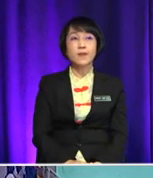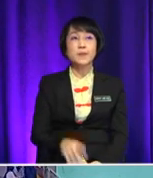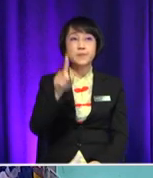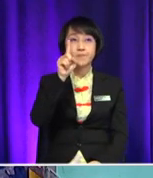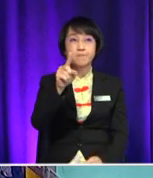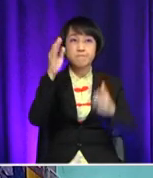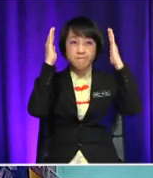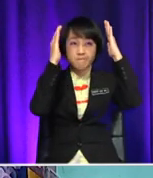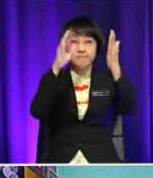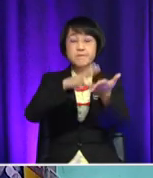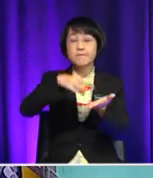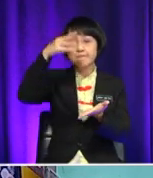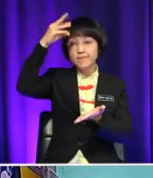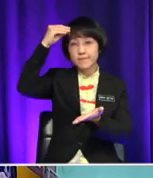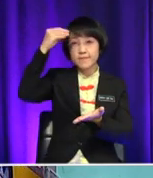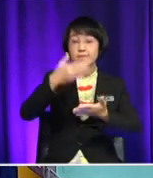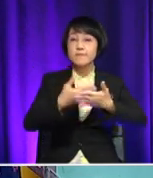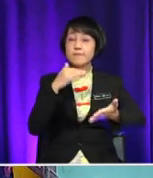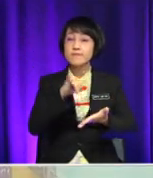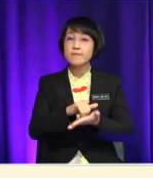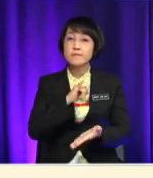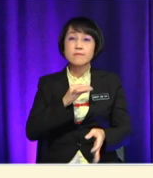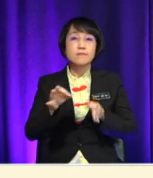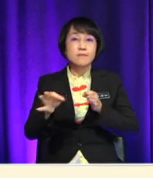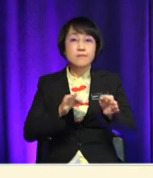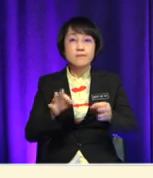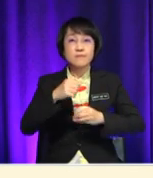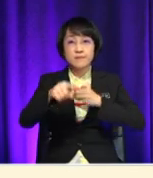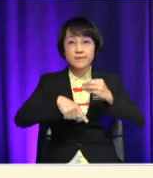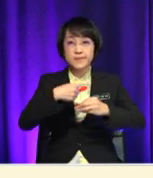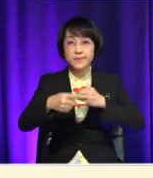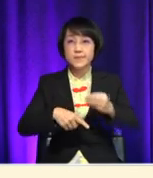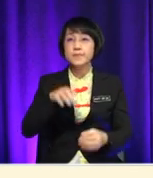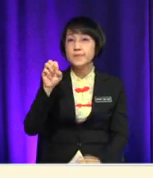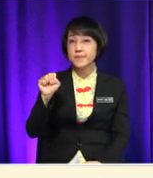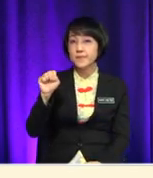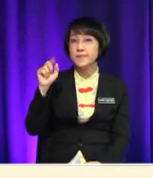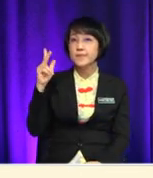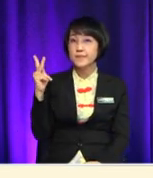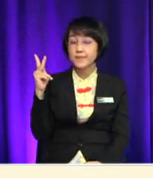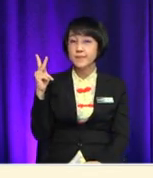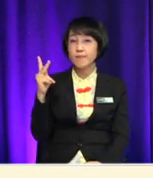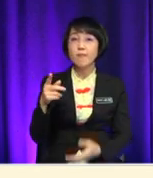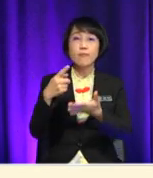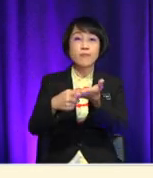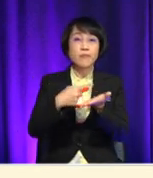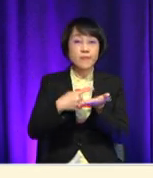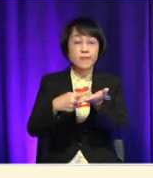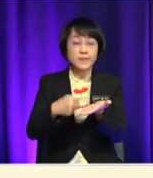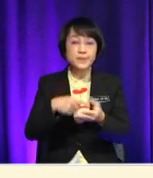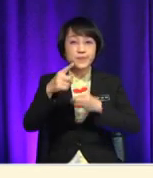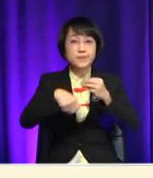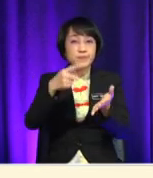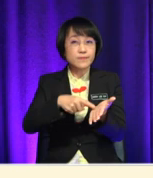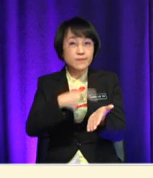pembelajaran Tapi sebelum tuh saenak Terangkan tentang standard kandungan yaitu berbicara tentang sesuatu